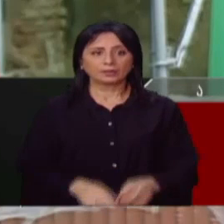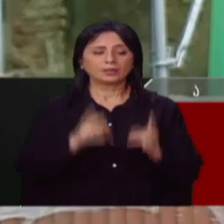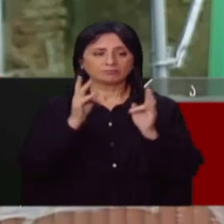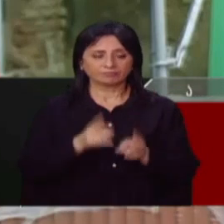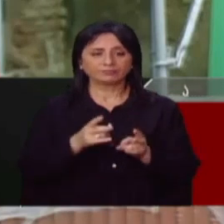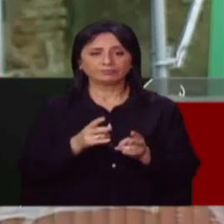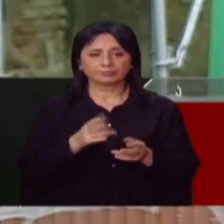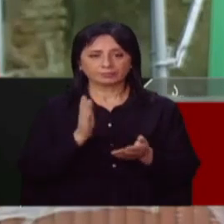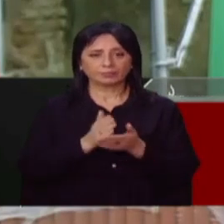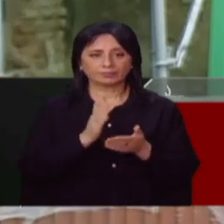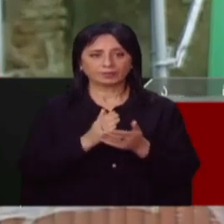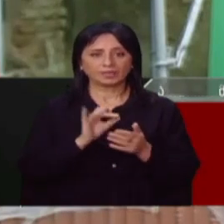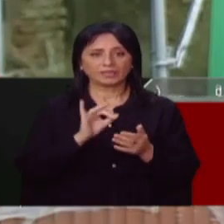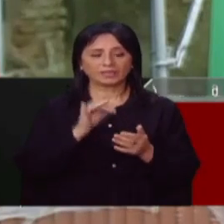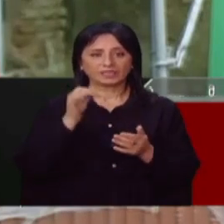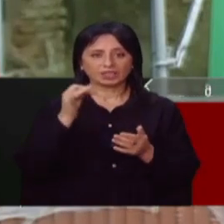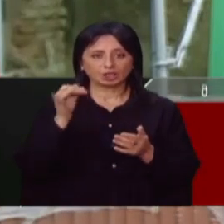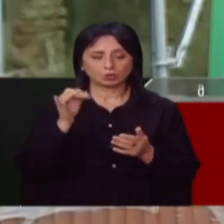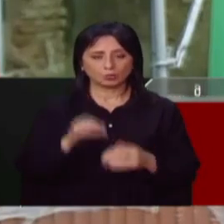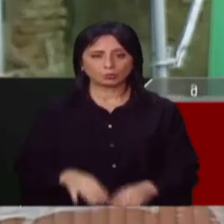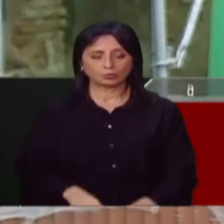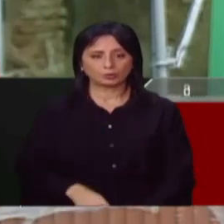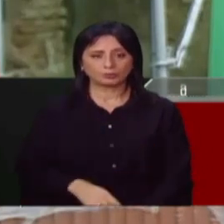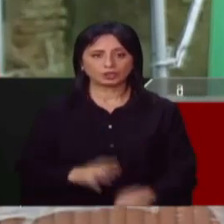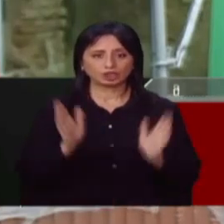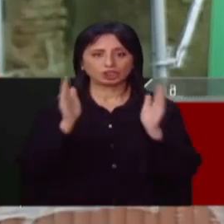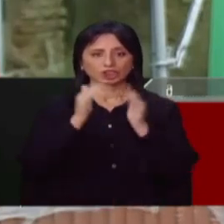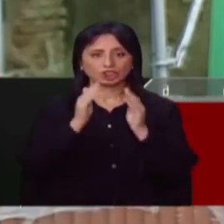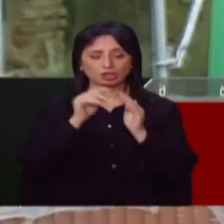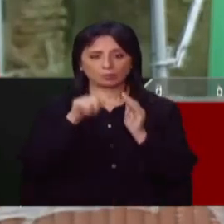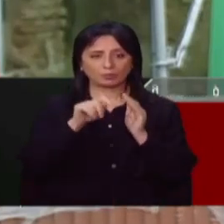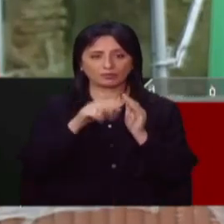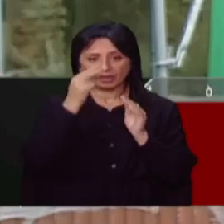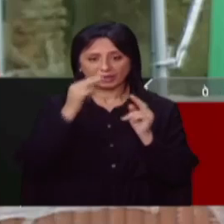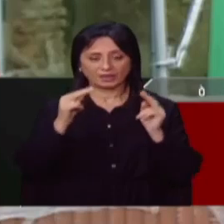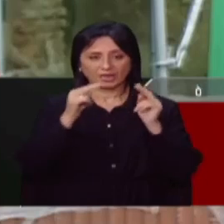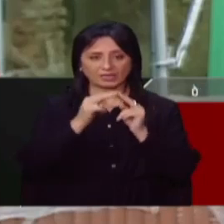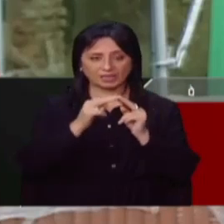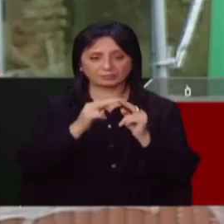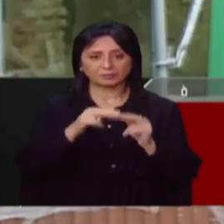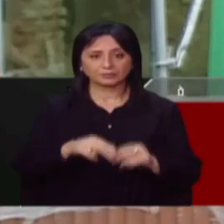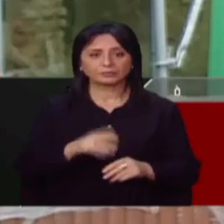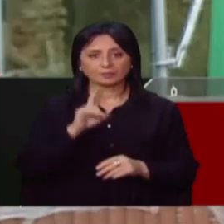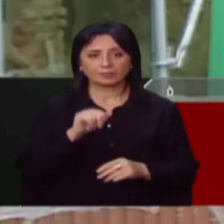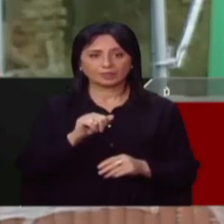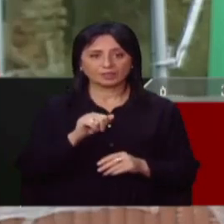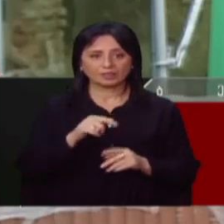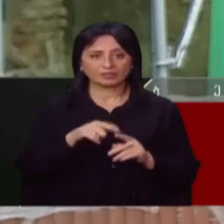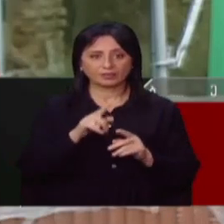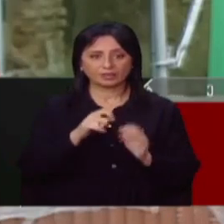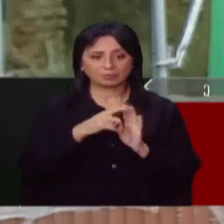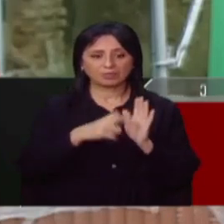დაზიანება მიიღო ისტორიული შენობებიდან ტაძარმა თავად და